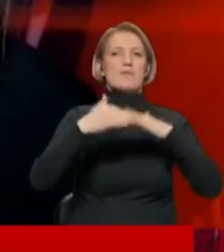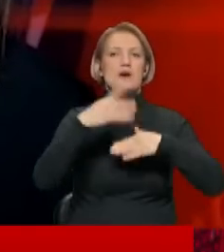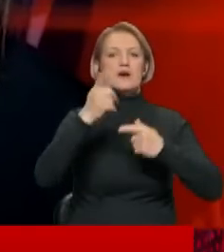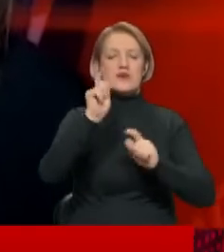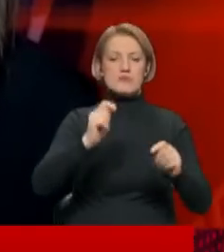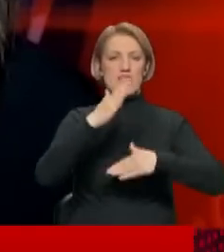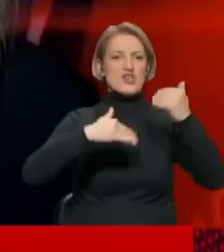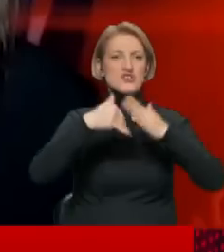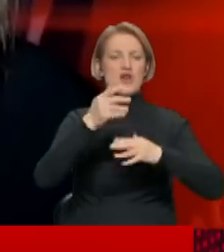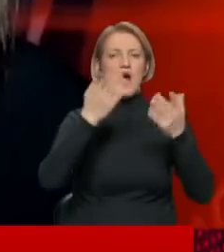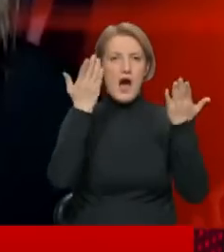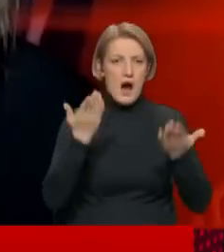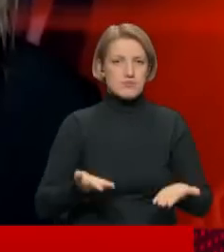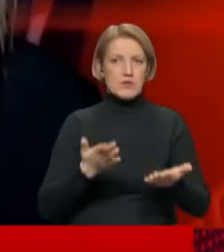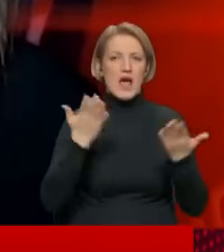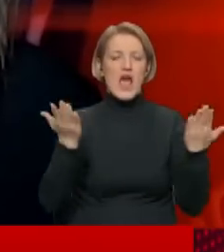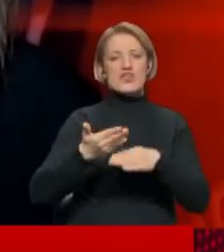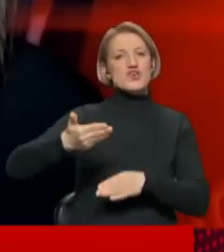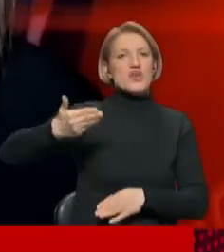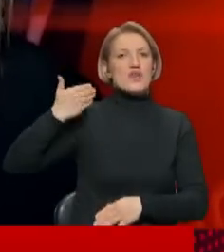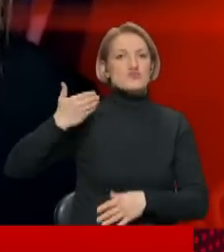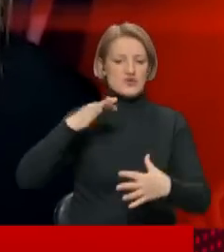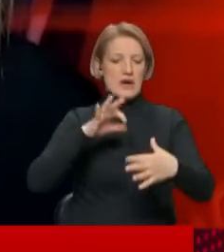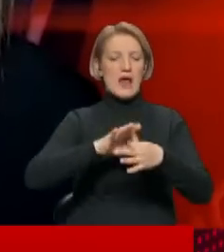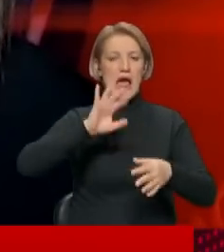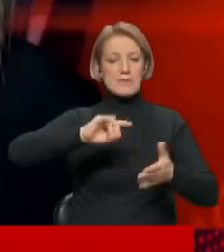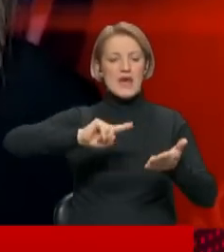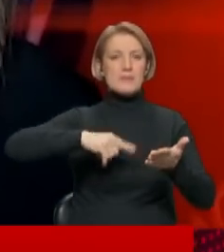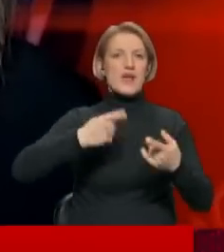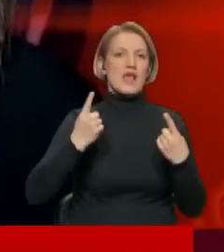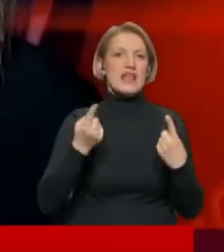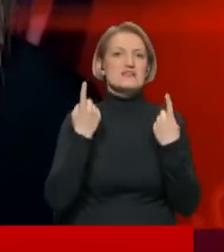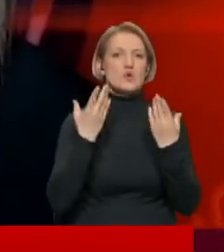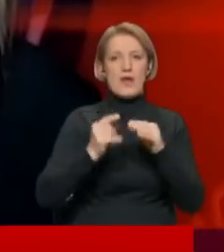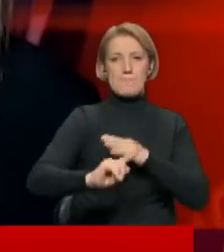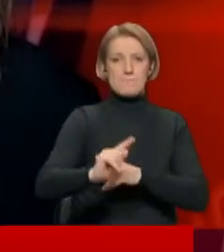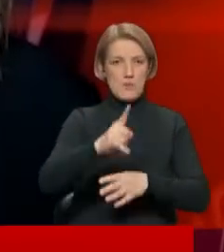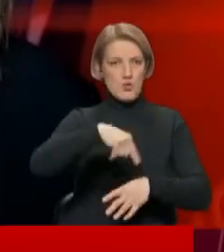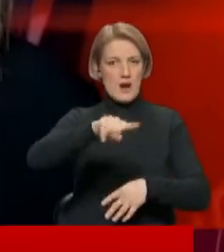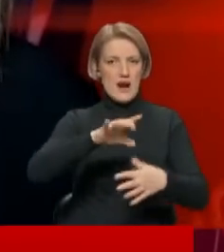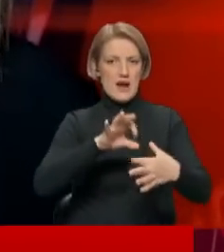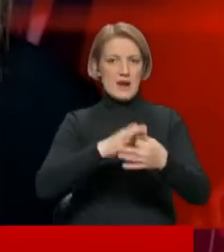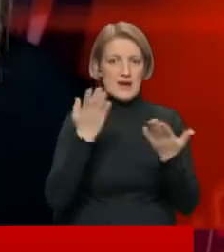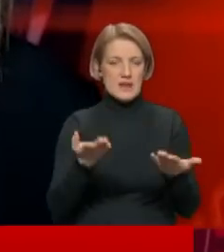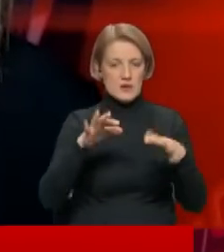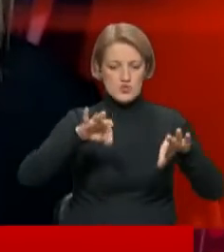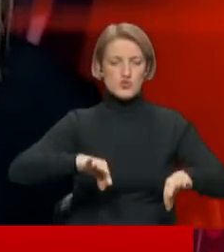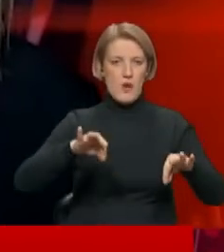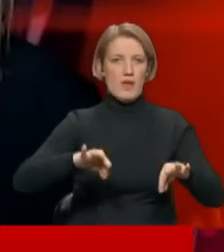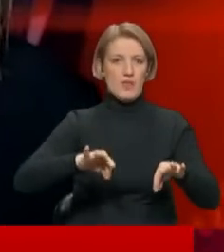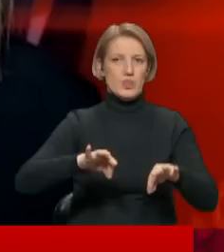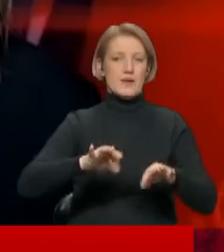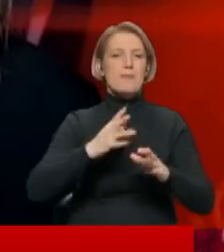inşaatlara göz yumulmuş en geçmişle ilgili hem imza yetkisi olan memurlarla ilgili hem de şu anki